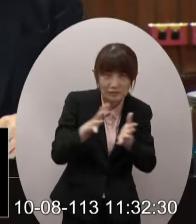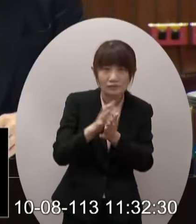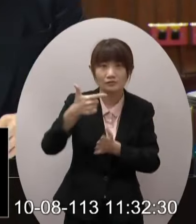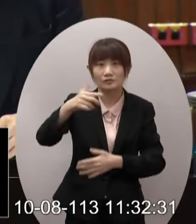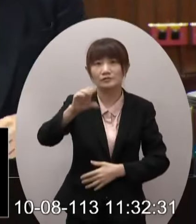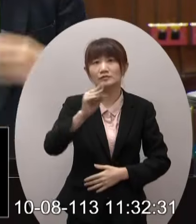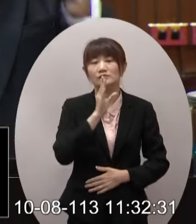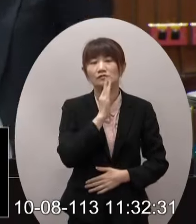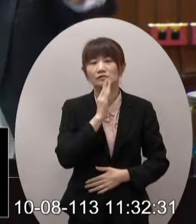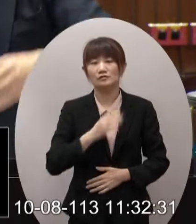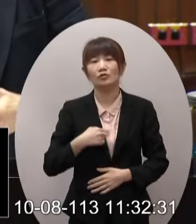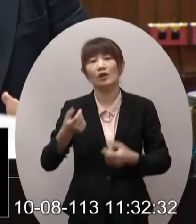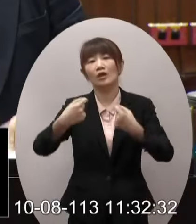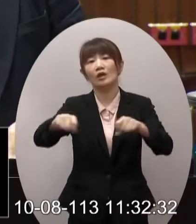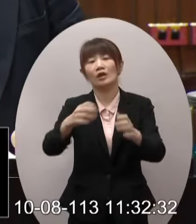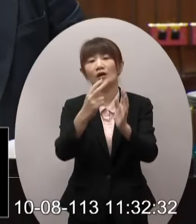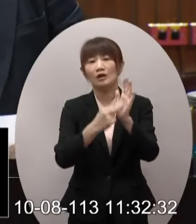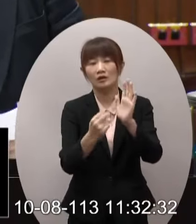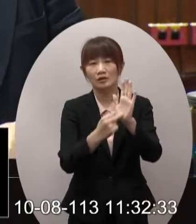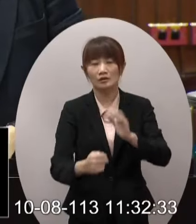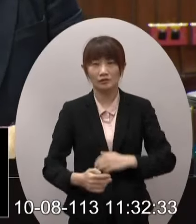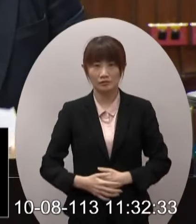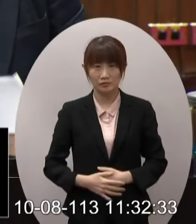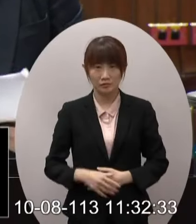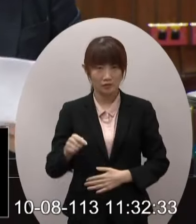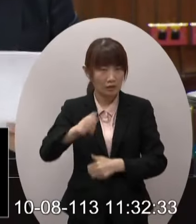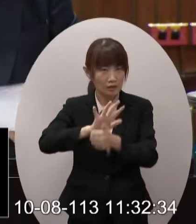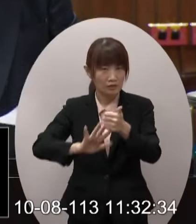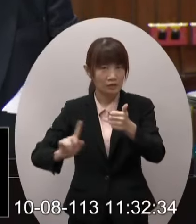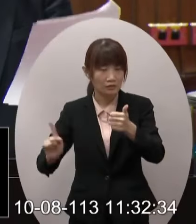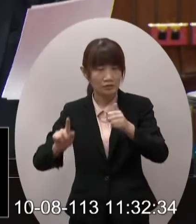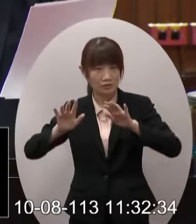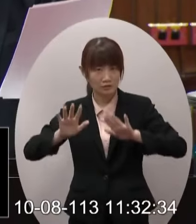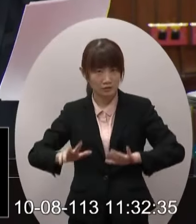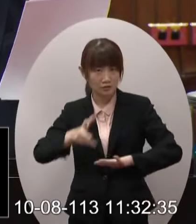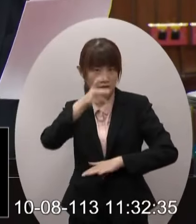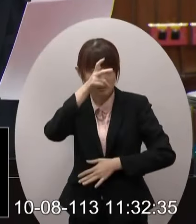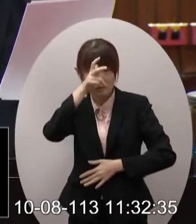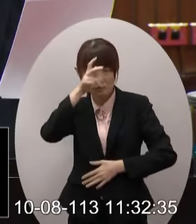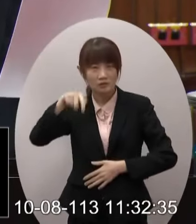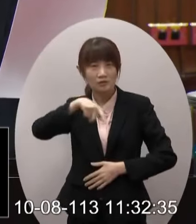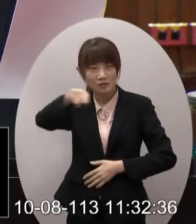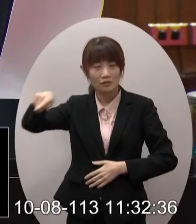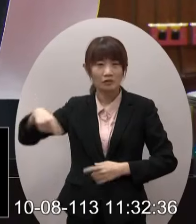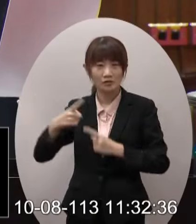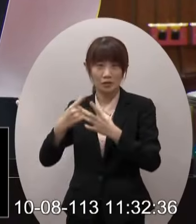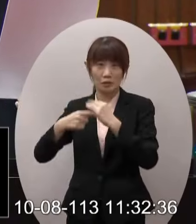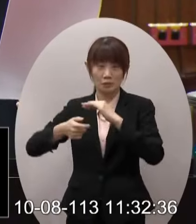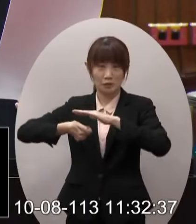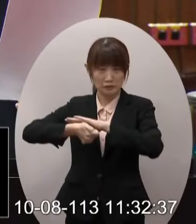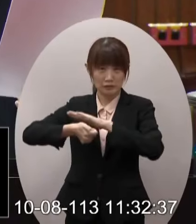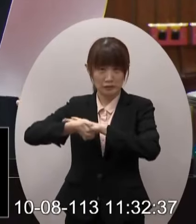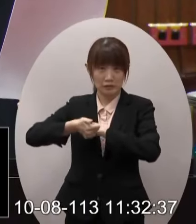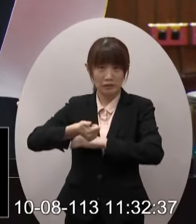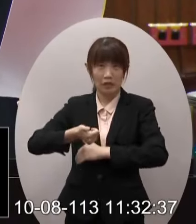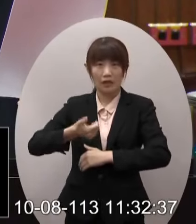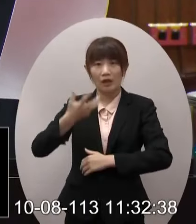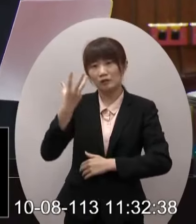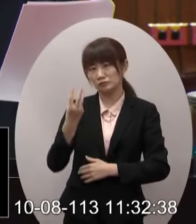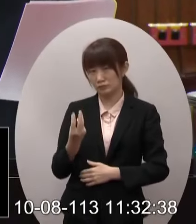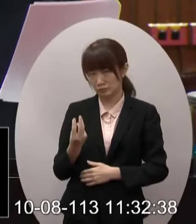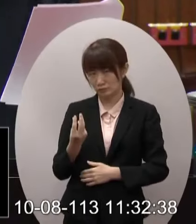而言之一句话，这个结果会导致什么？导致我们现在警察的人数严重不